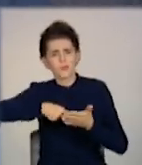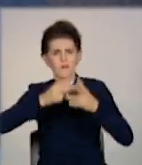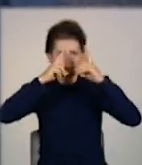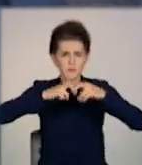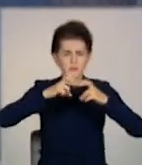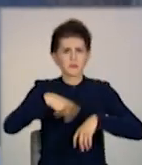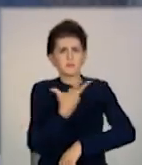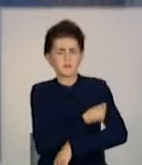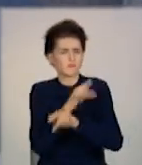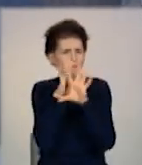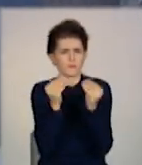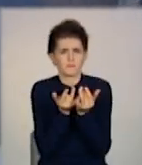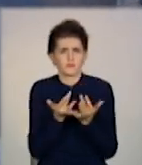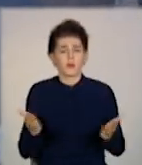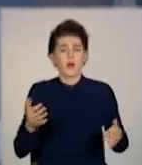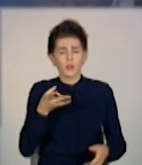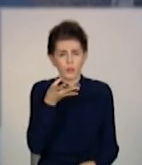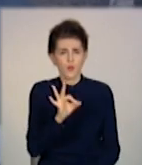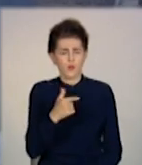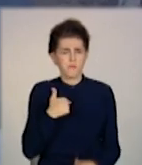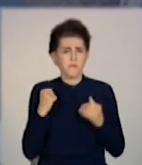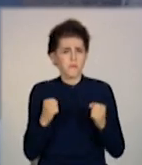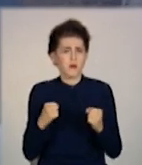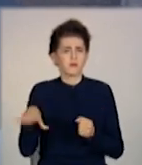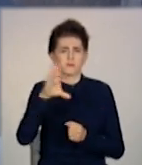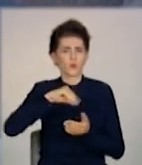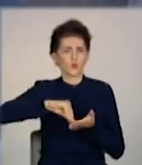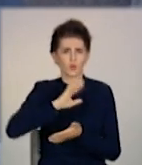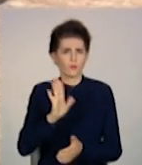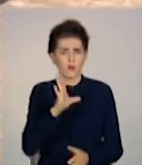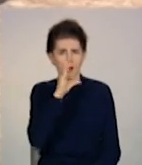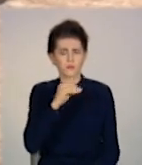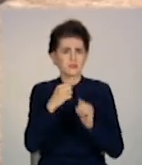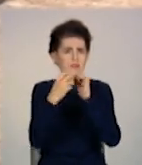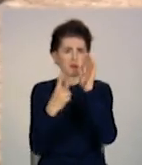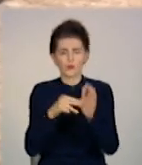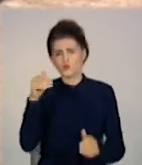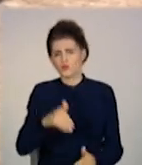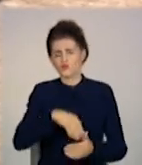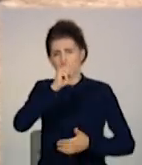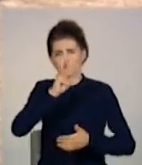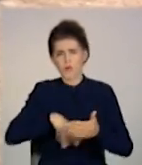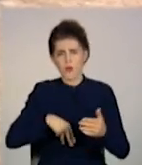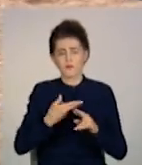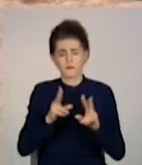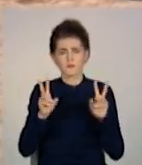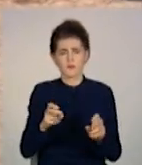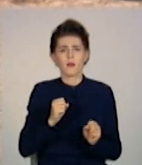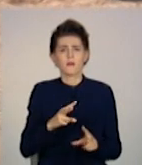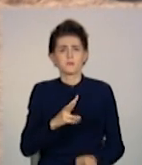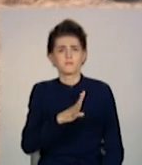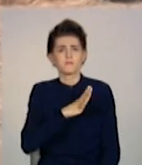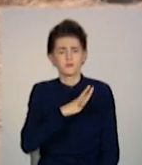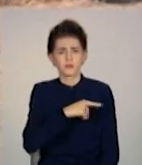приливка. А боїмося, всі боїться, говорять, 17 тисяч штраф. Сіна лишилося на 2-3 дні. Наступну